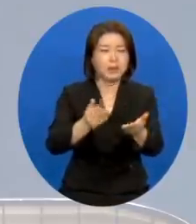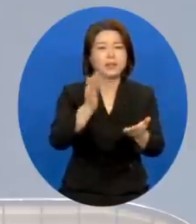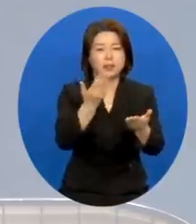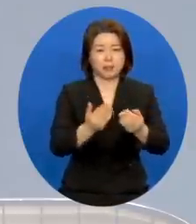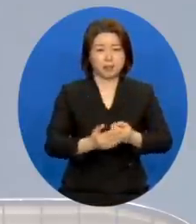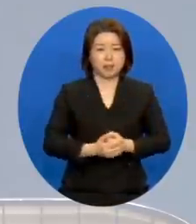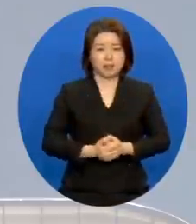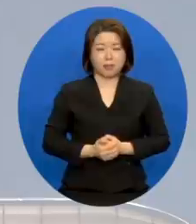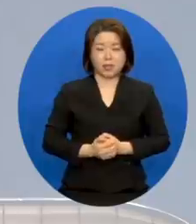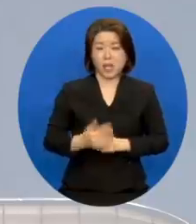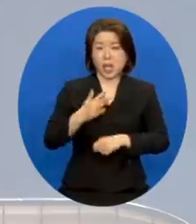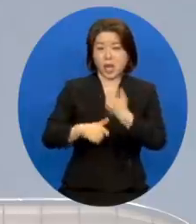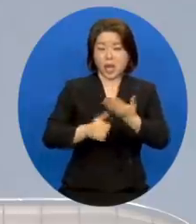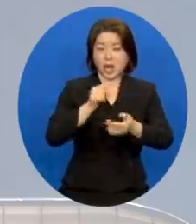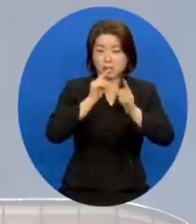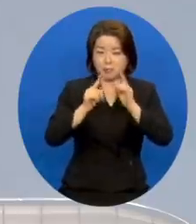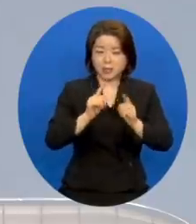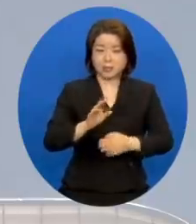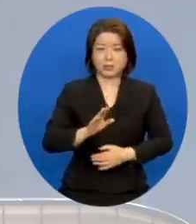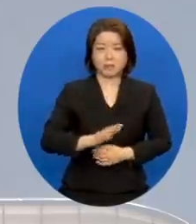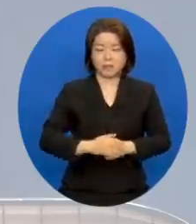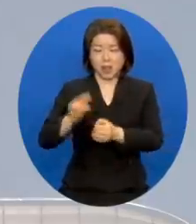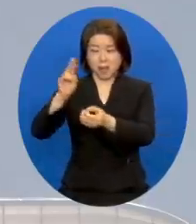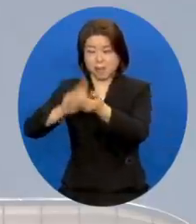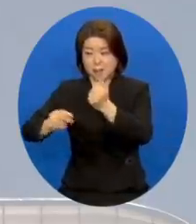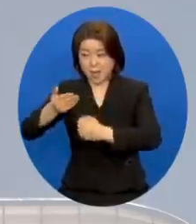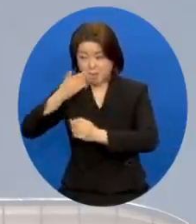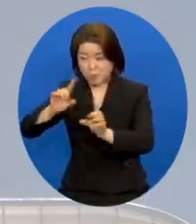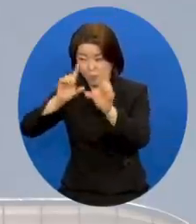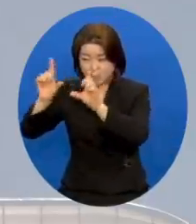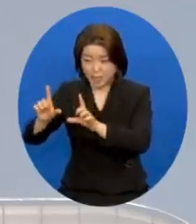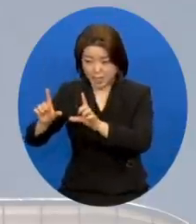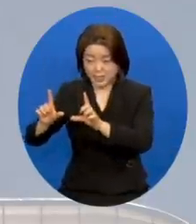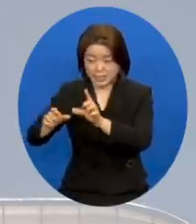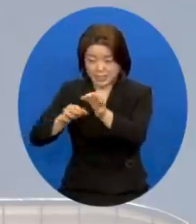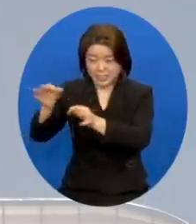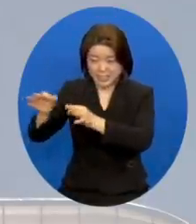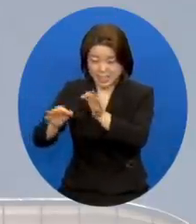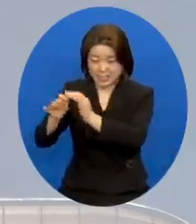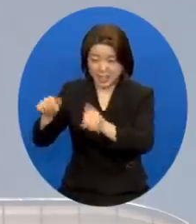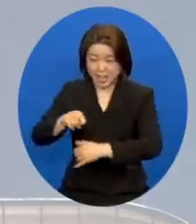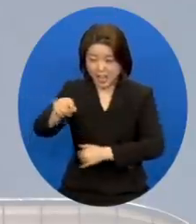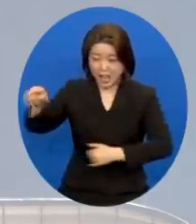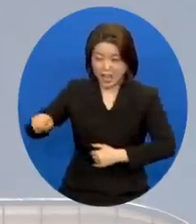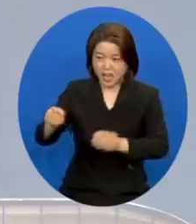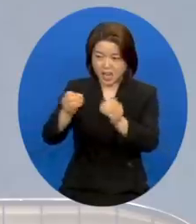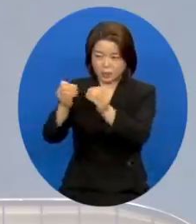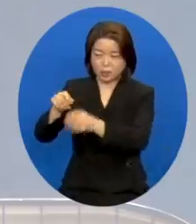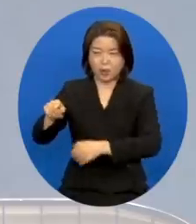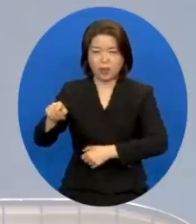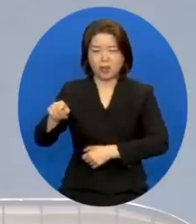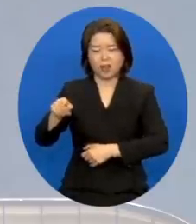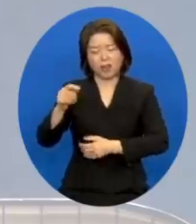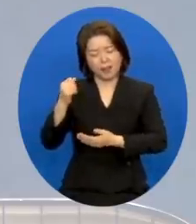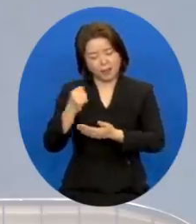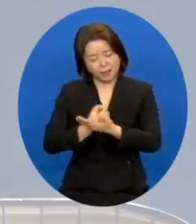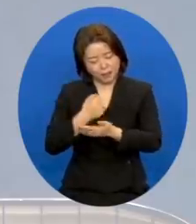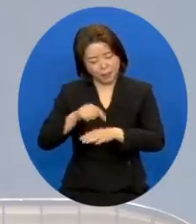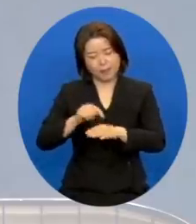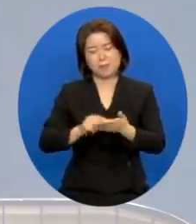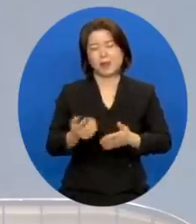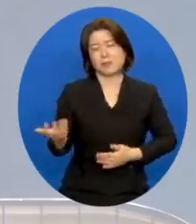하나님의 말씀을 팔아 먹고 살아가는 장사꾼 이라는 구절이 코 마음이 아파요